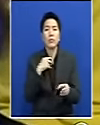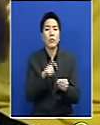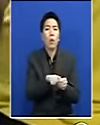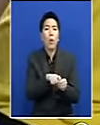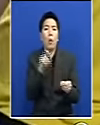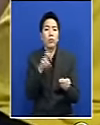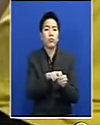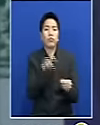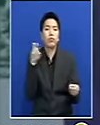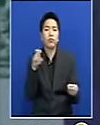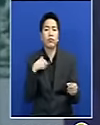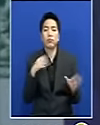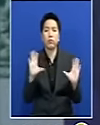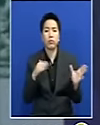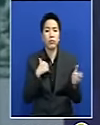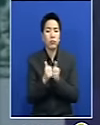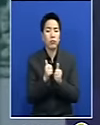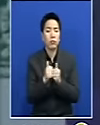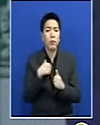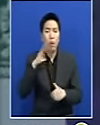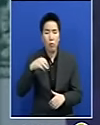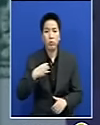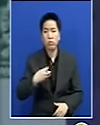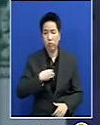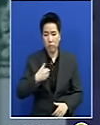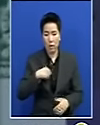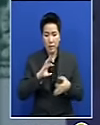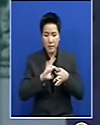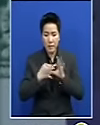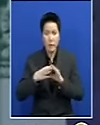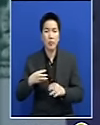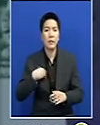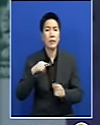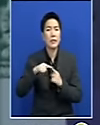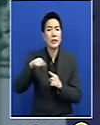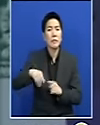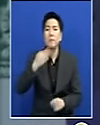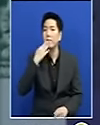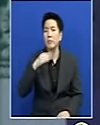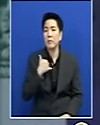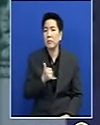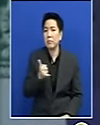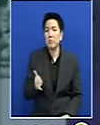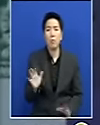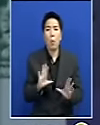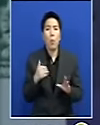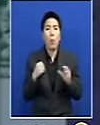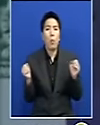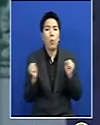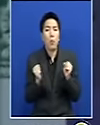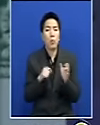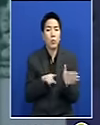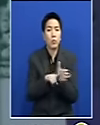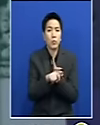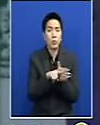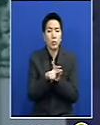ตัวไม่เดินทางไปรับใช้ชาติไล่ล่าเหรียญรางวัลในมหกรรมโอลิมปิกเกมริโอ2016ที่ริโอดิจาเนโรประเทศบ